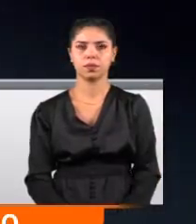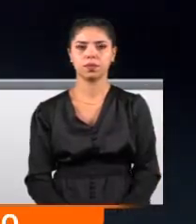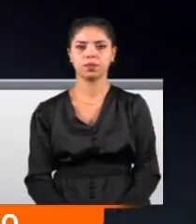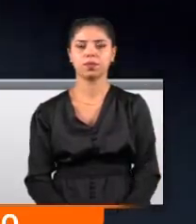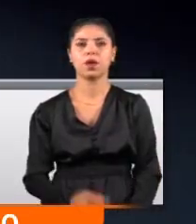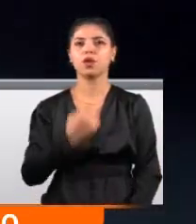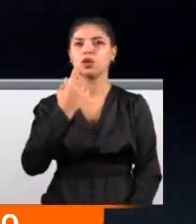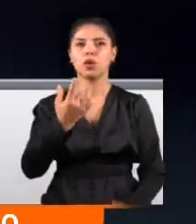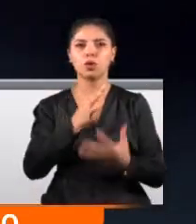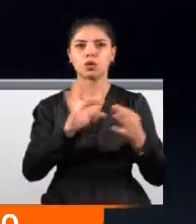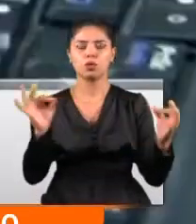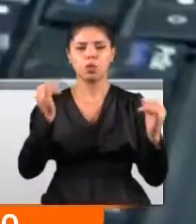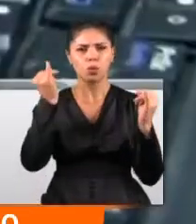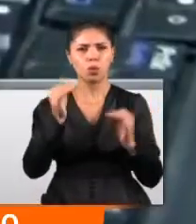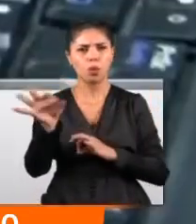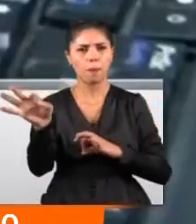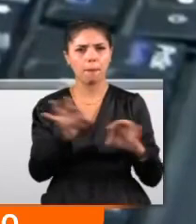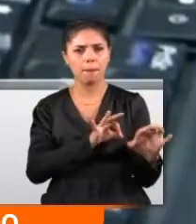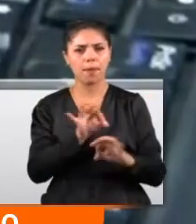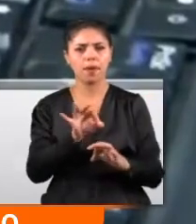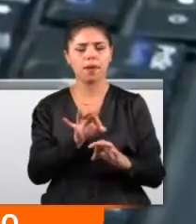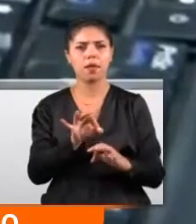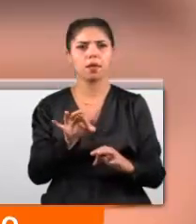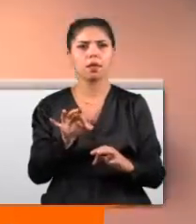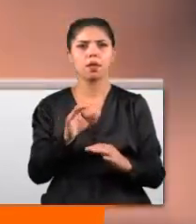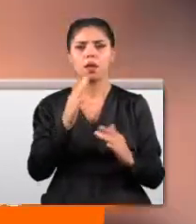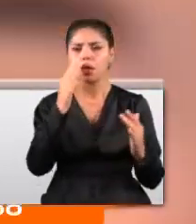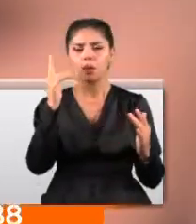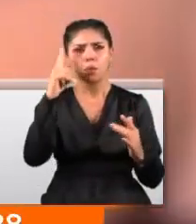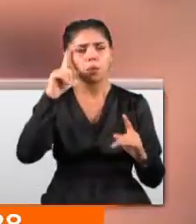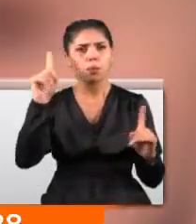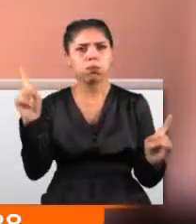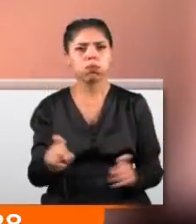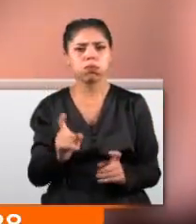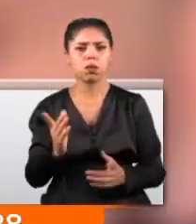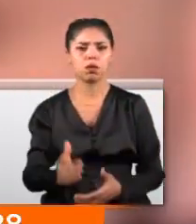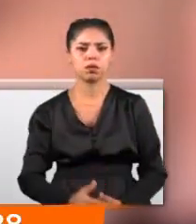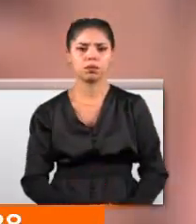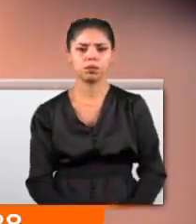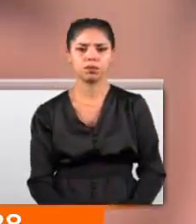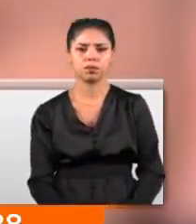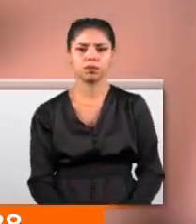Ağzından çıkan cümleler, kirli düşünceler ne akla ne de hayale sığıyor. Bir kıza